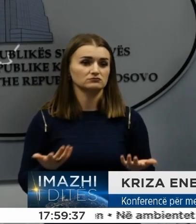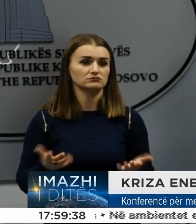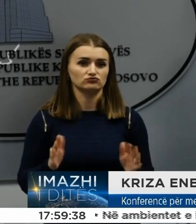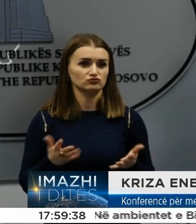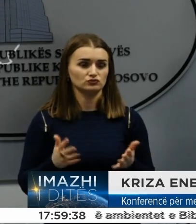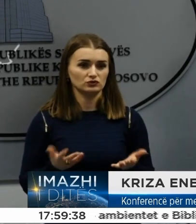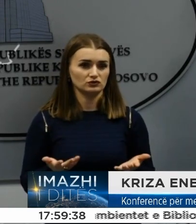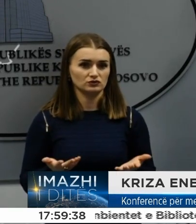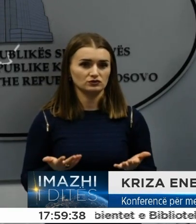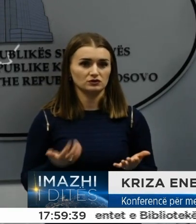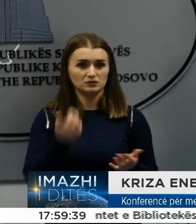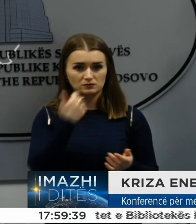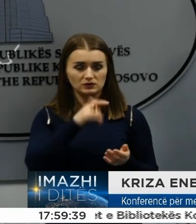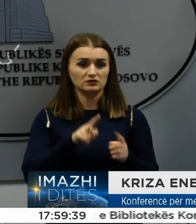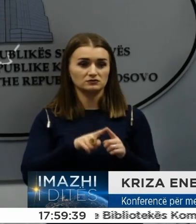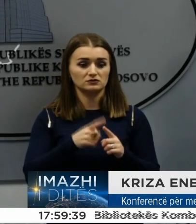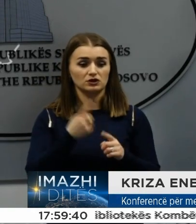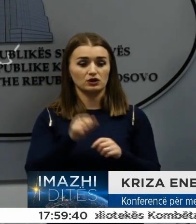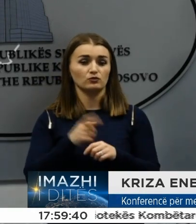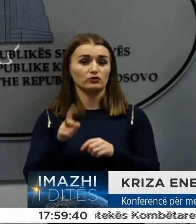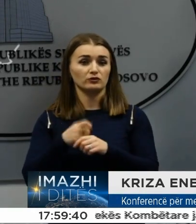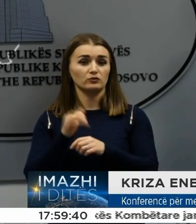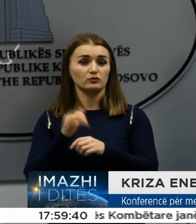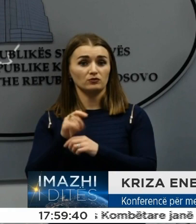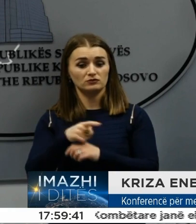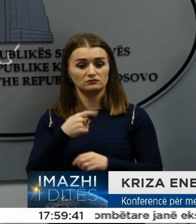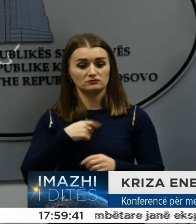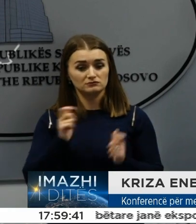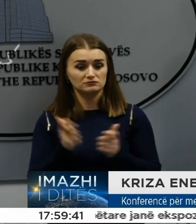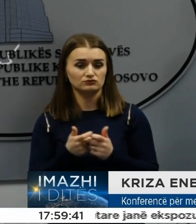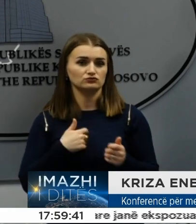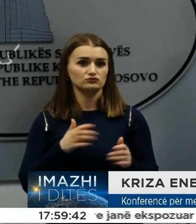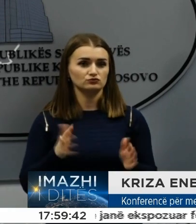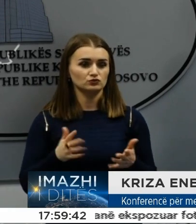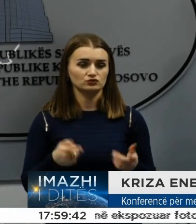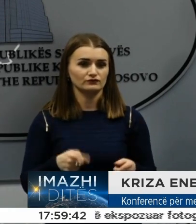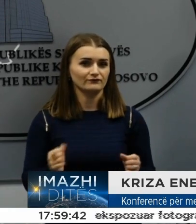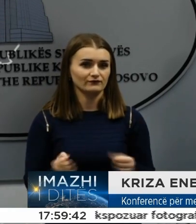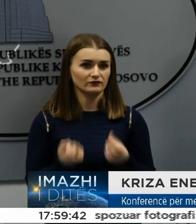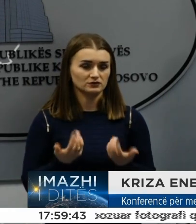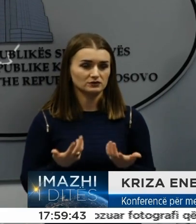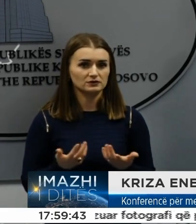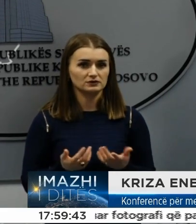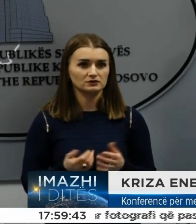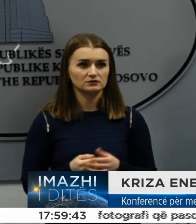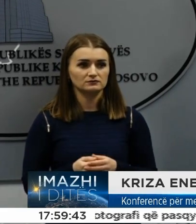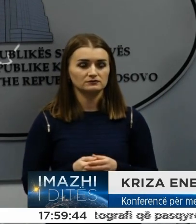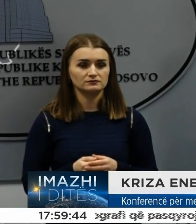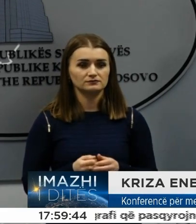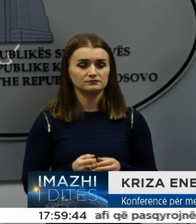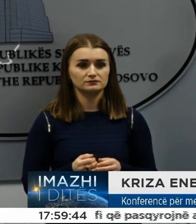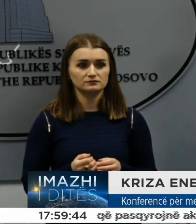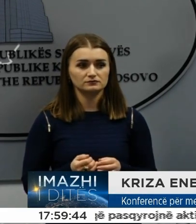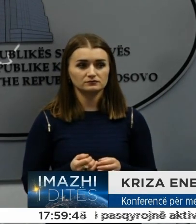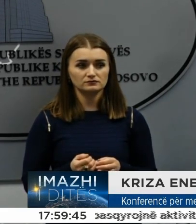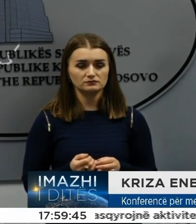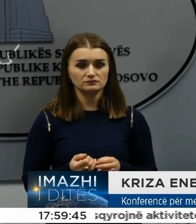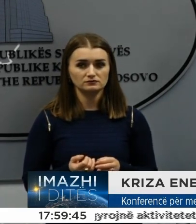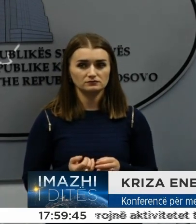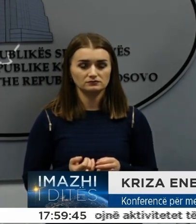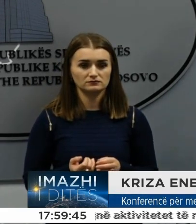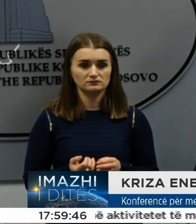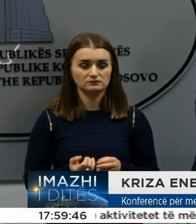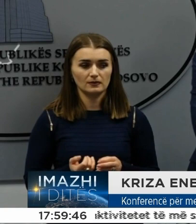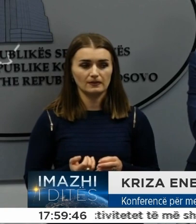muaj në muaj. Do të është pa mundur ju që për një muaj dy të adresoni në kuptim prodhimit vendor energjinë elektrike. Kështu që ne